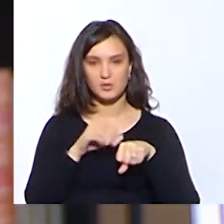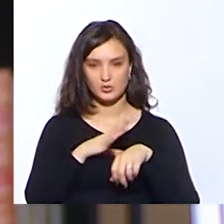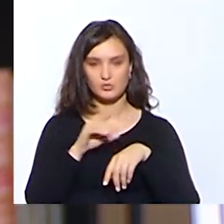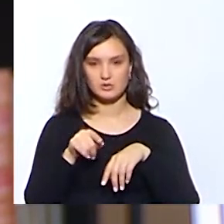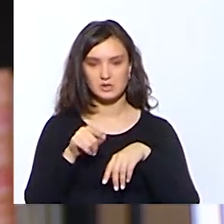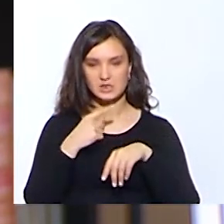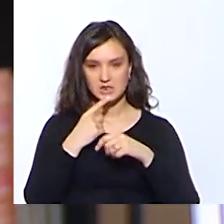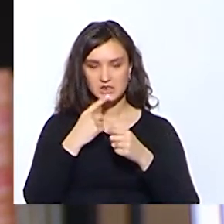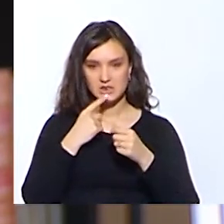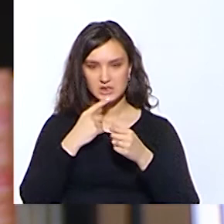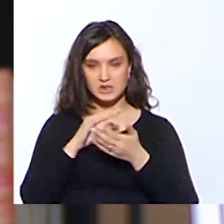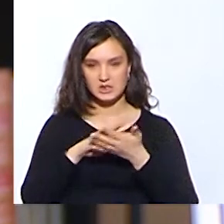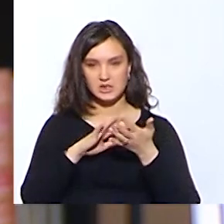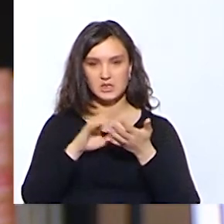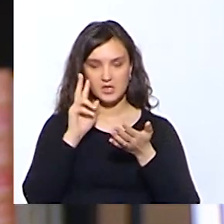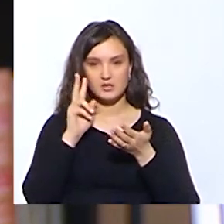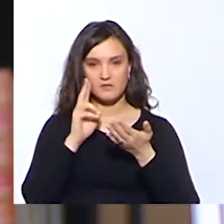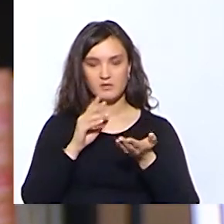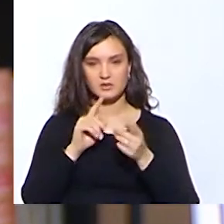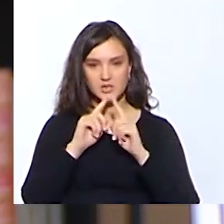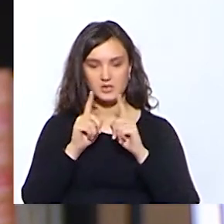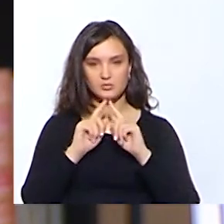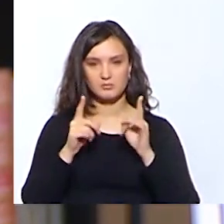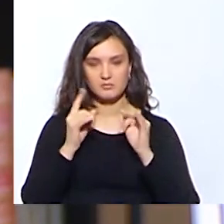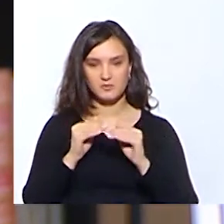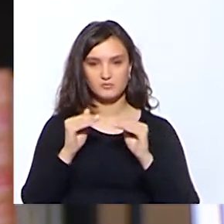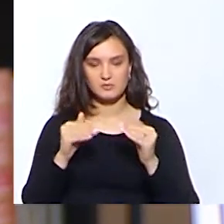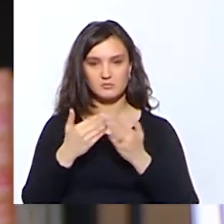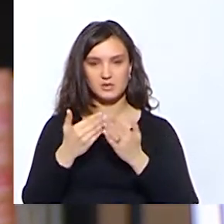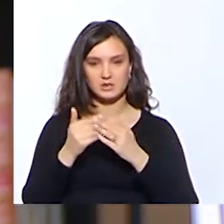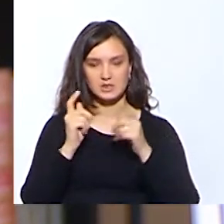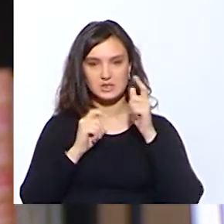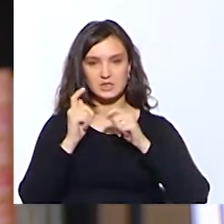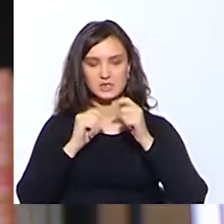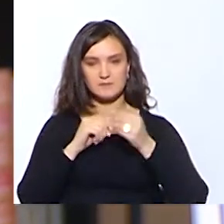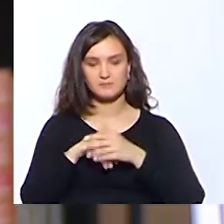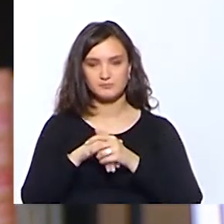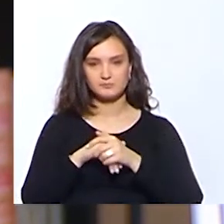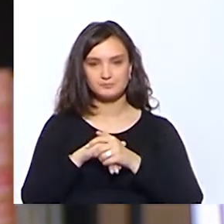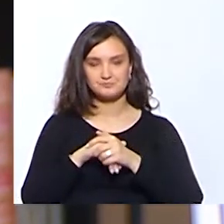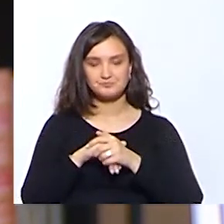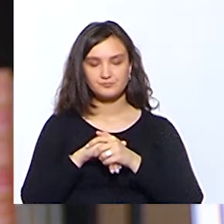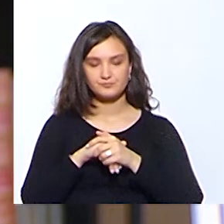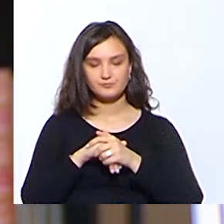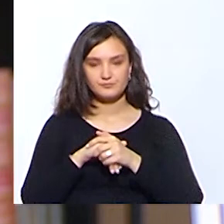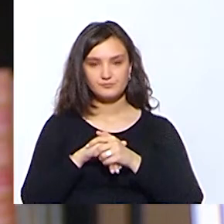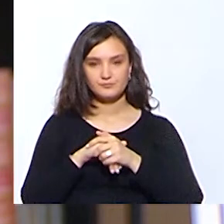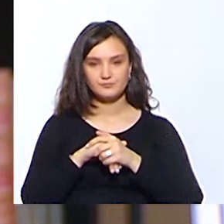იყოს სისხლიანი განავალიც განსაკუთრებით პატარა ბავშვებში, მაგალითად რძის იმის დროს.